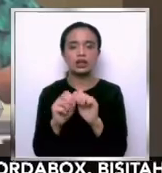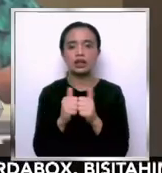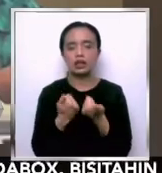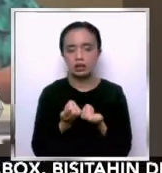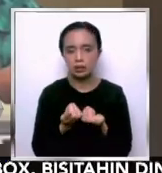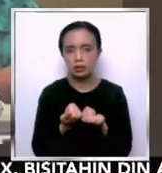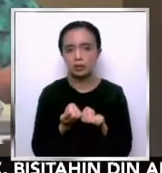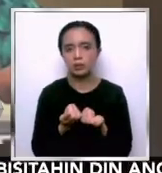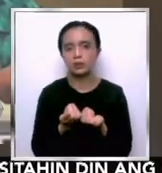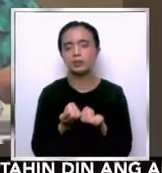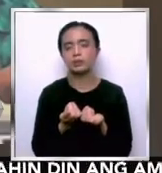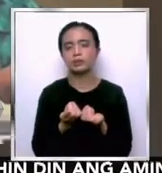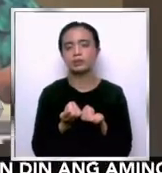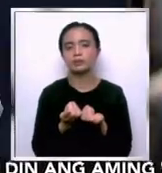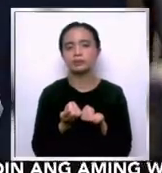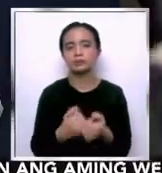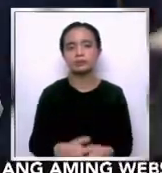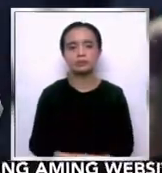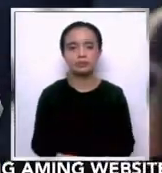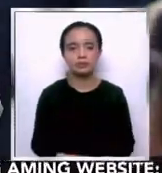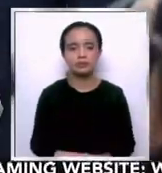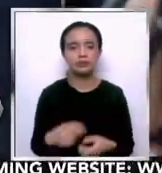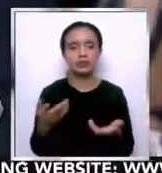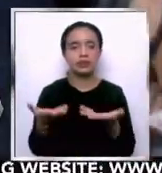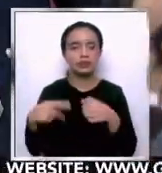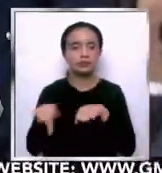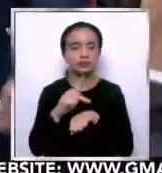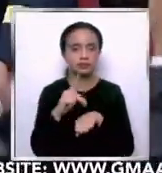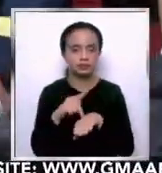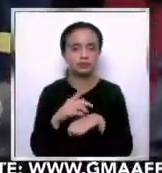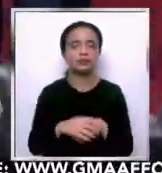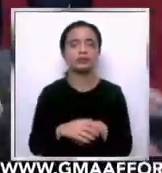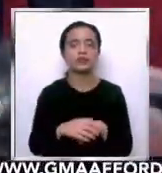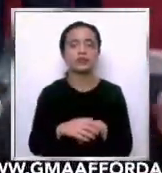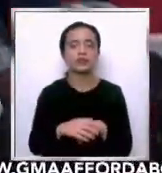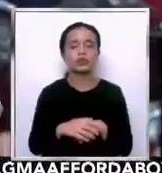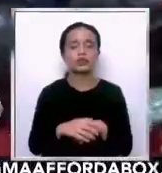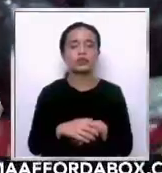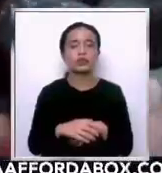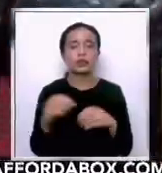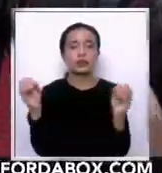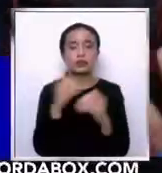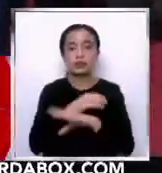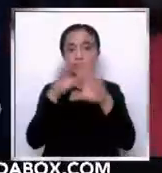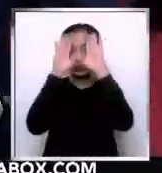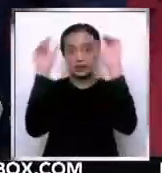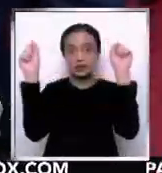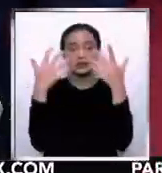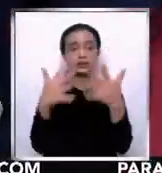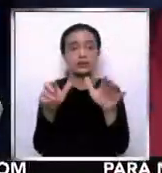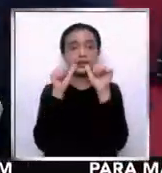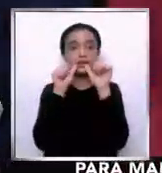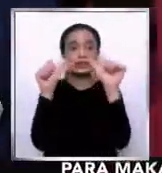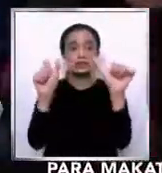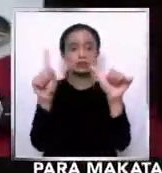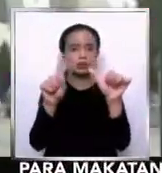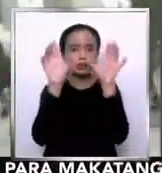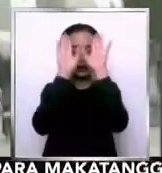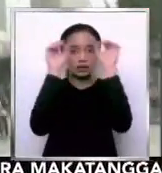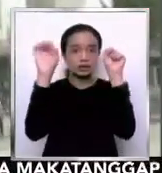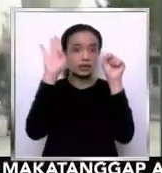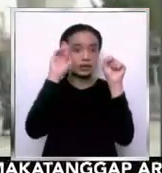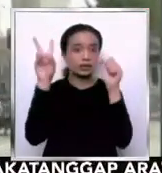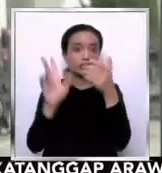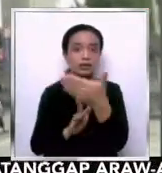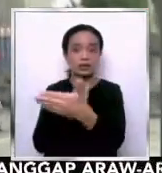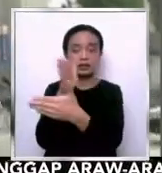of the Philippines. Matapos i-anunsyo ng Malacanang ang inaasahang pagbisita ni Pangulong Marcos sa Amerika,